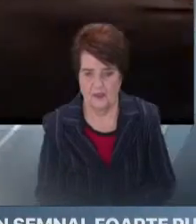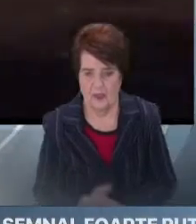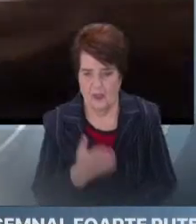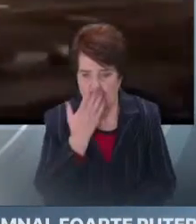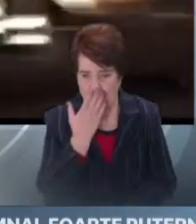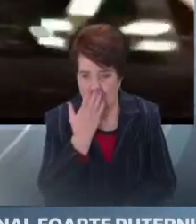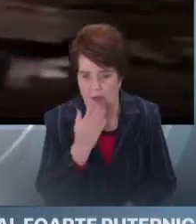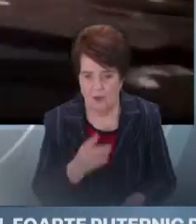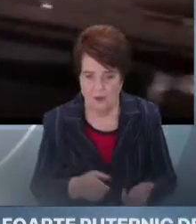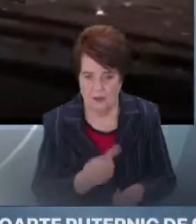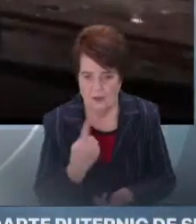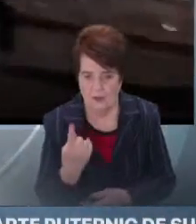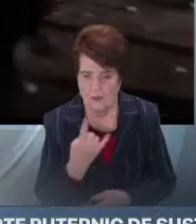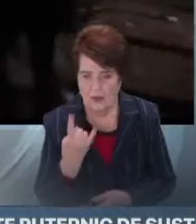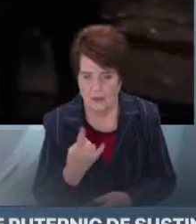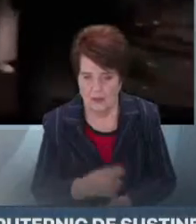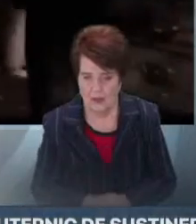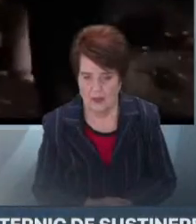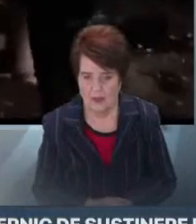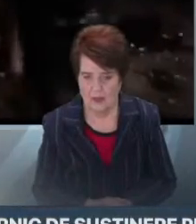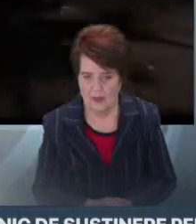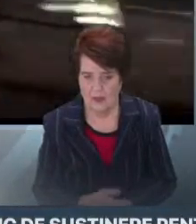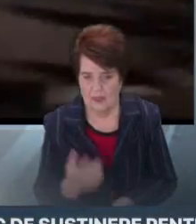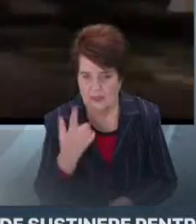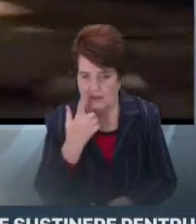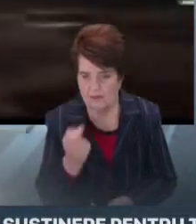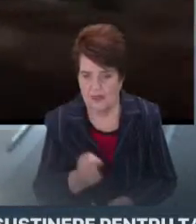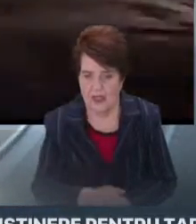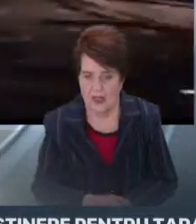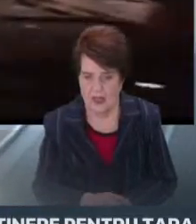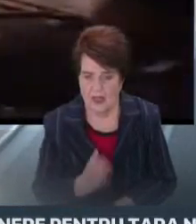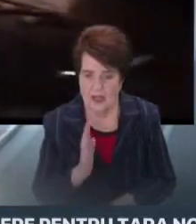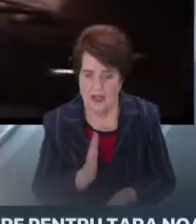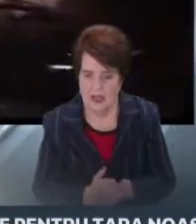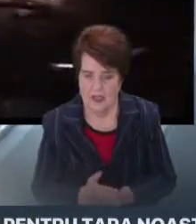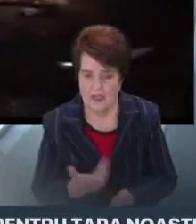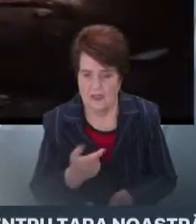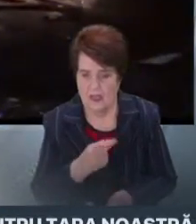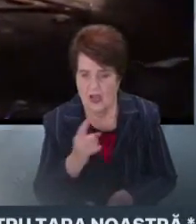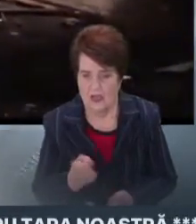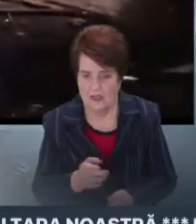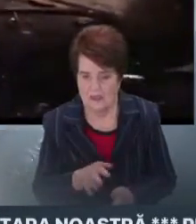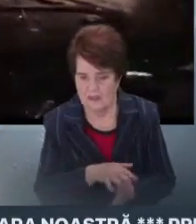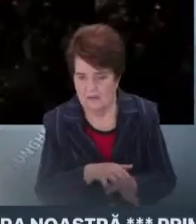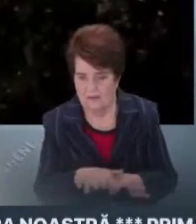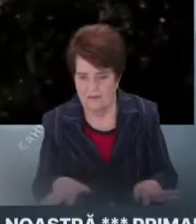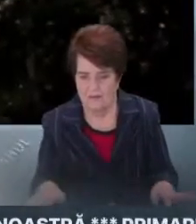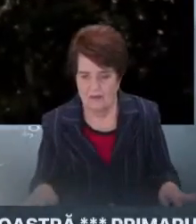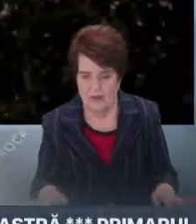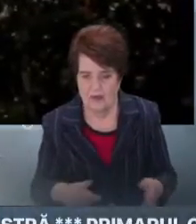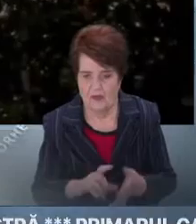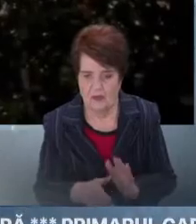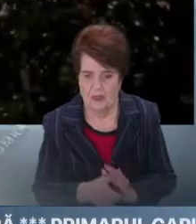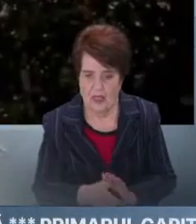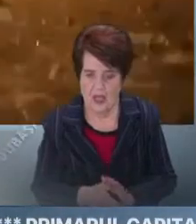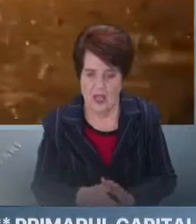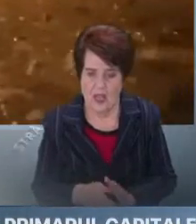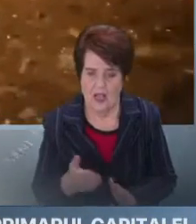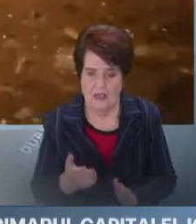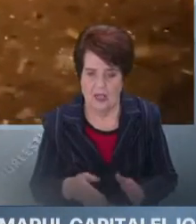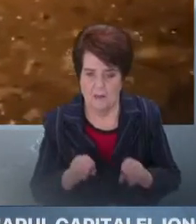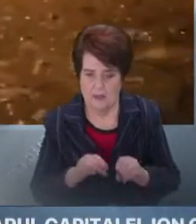Mirosul este primul semnal că este o scurgere de gaze. Iar măsurile